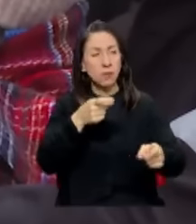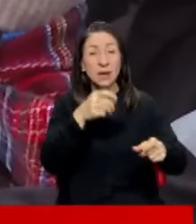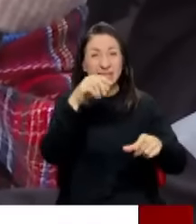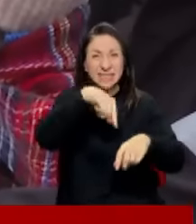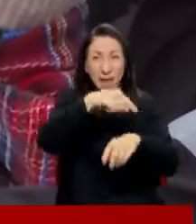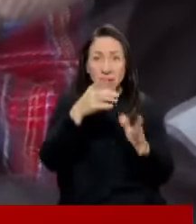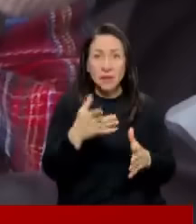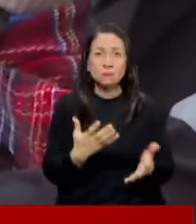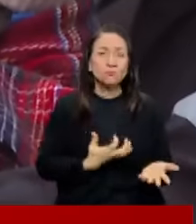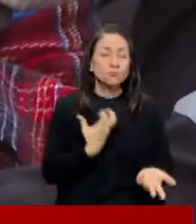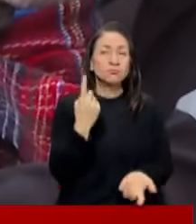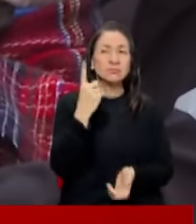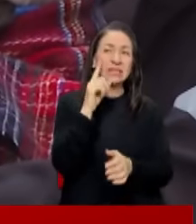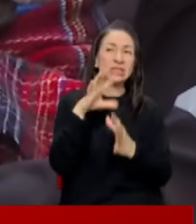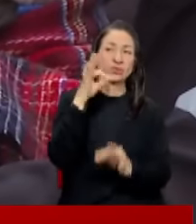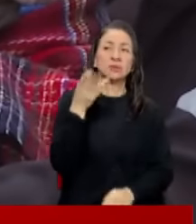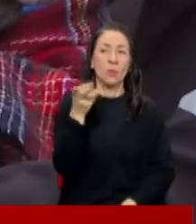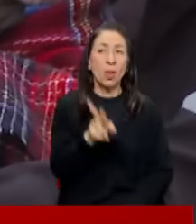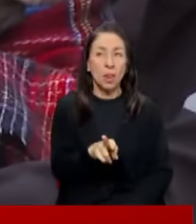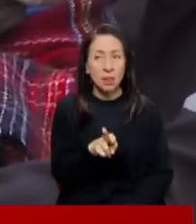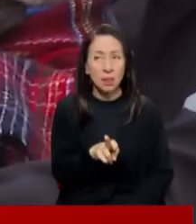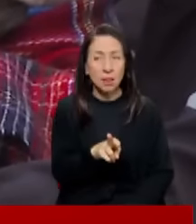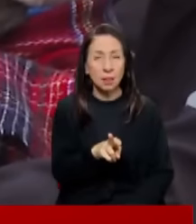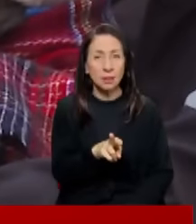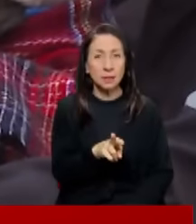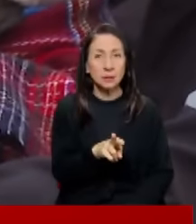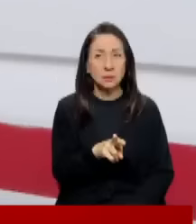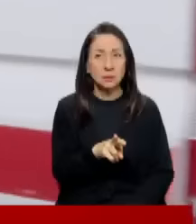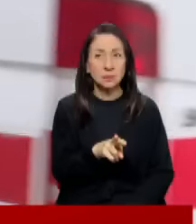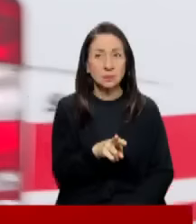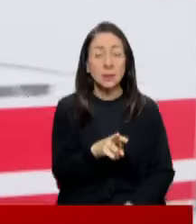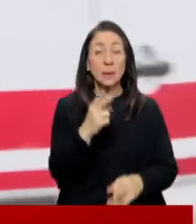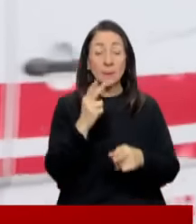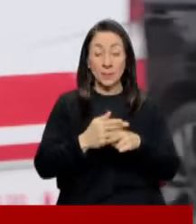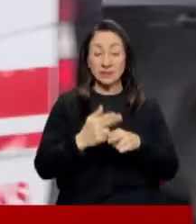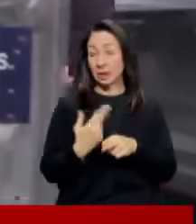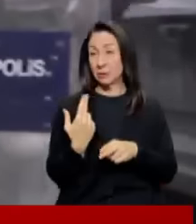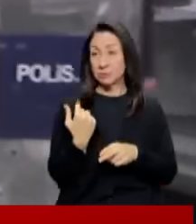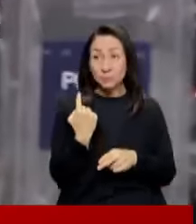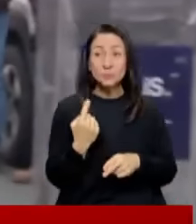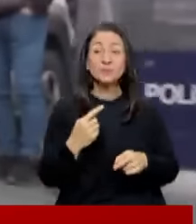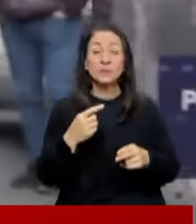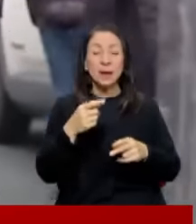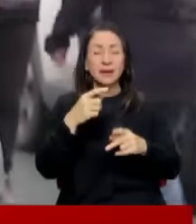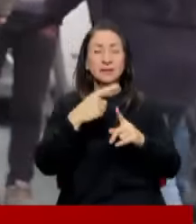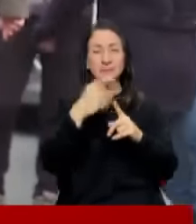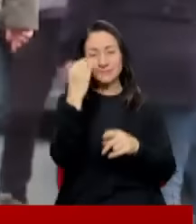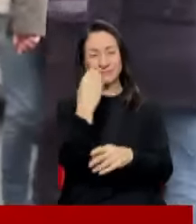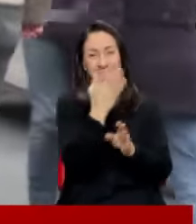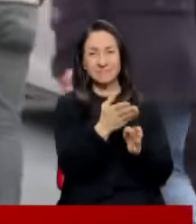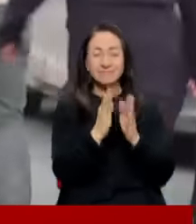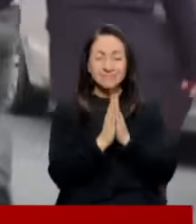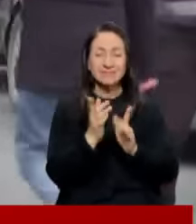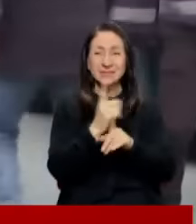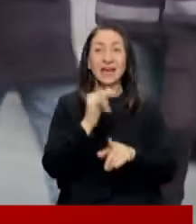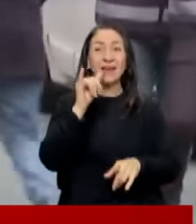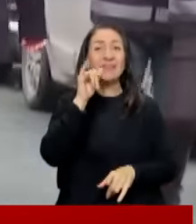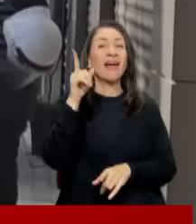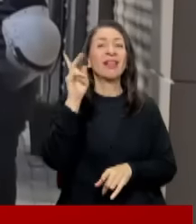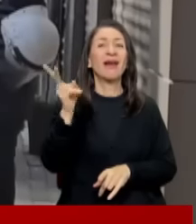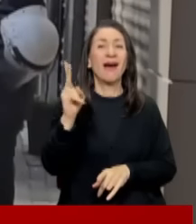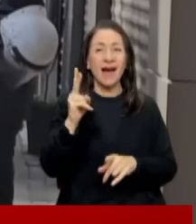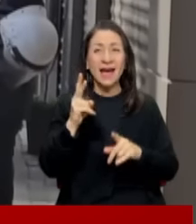esnasında maalesef bir vatandaşımız hayatını kaybetmiştir. Pazar günü ayin sırasında iki saldırgan İtalyan Santa